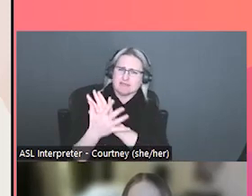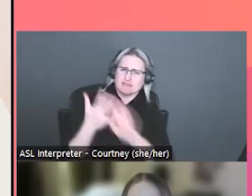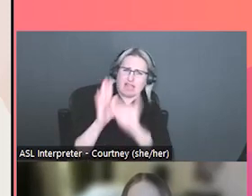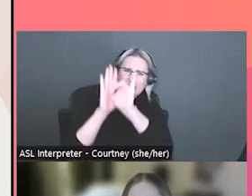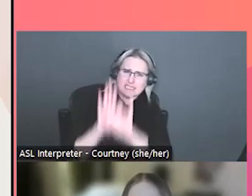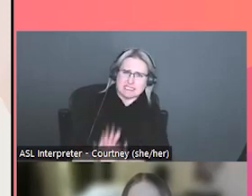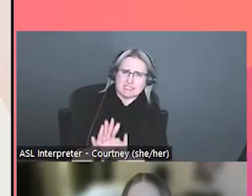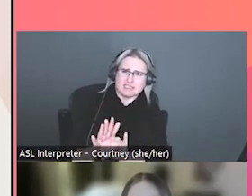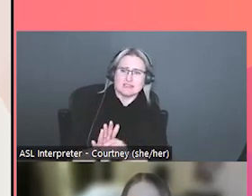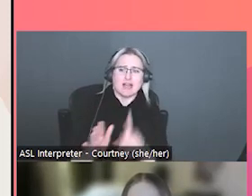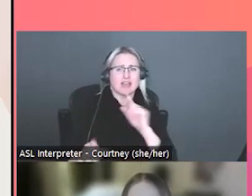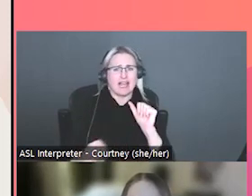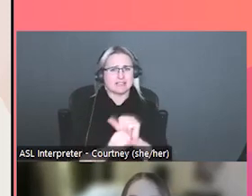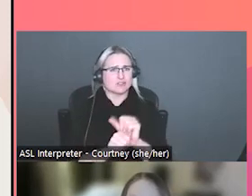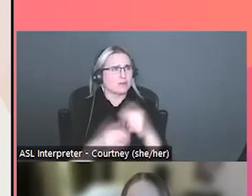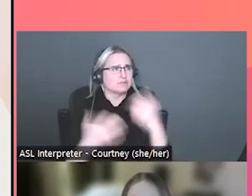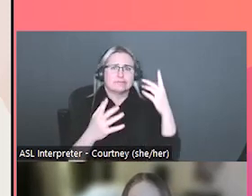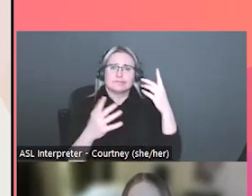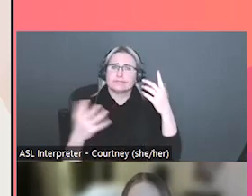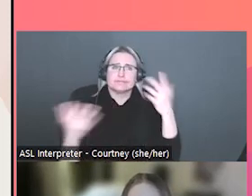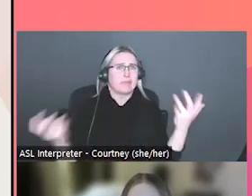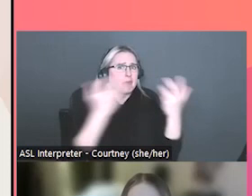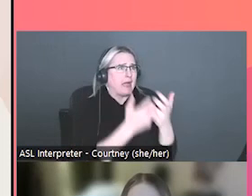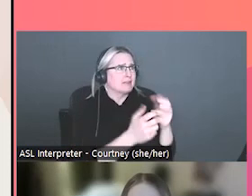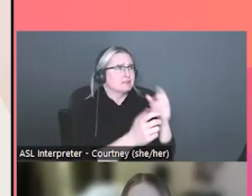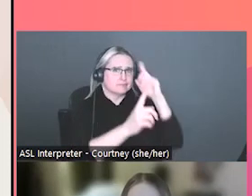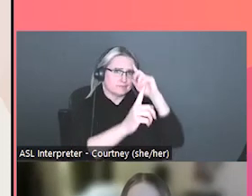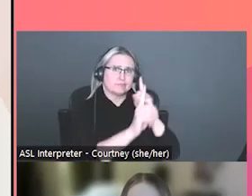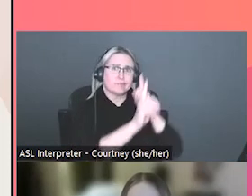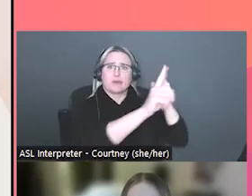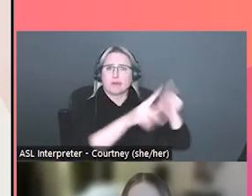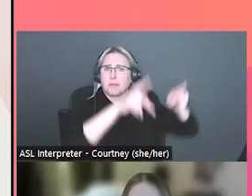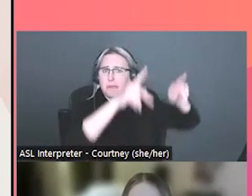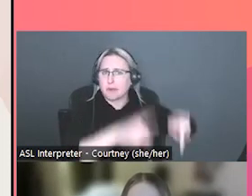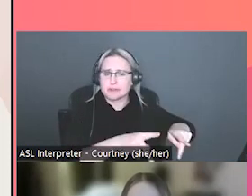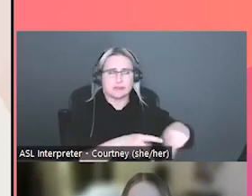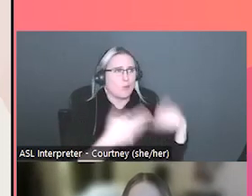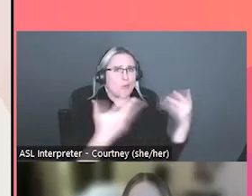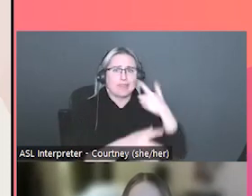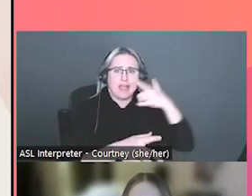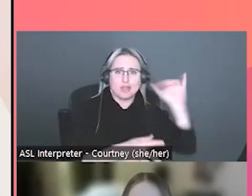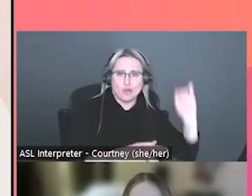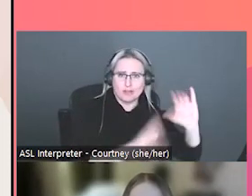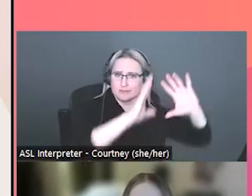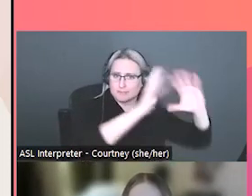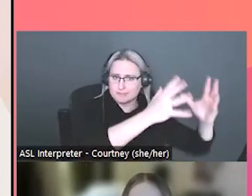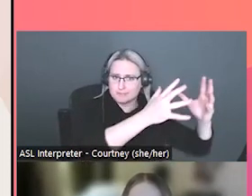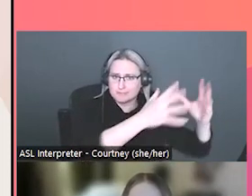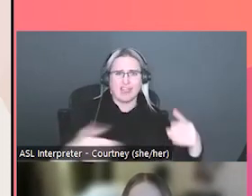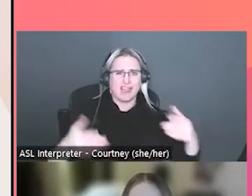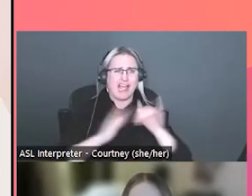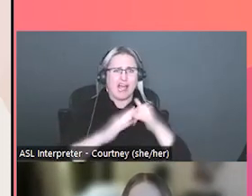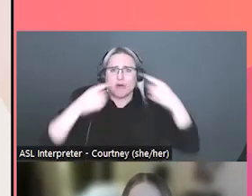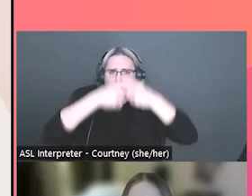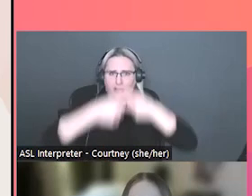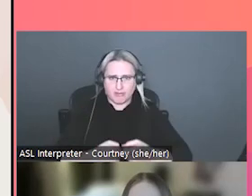étant immorales, comme étant en train de transgresser ce qu'est un citoyen ou une personne idéale de l'État. Alors, nous